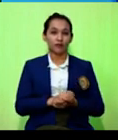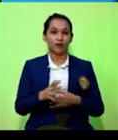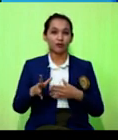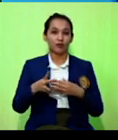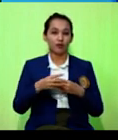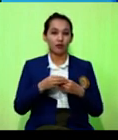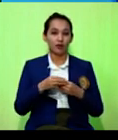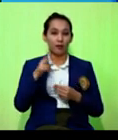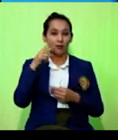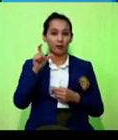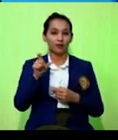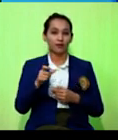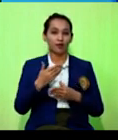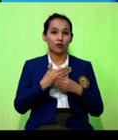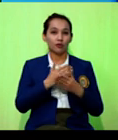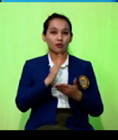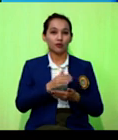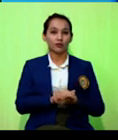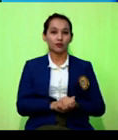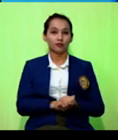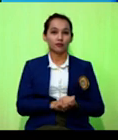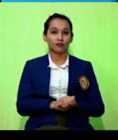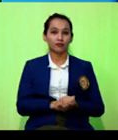birgalashib Bilmasvoyga yordam beramiz.